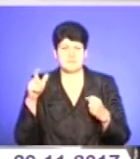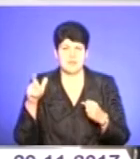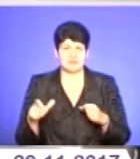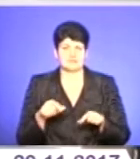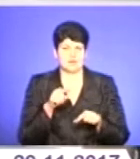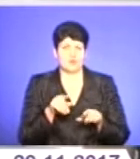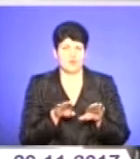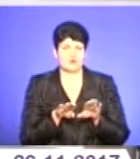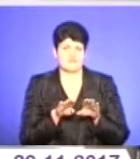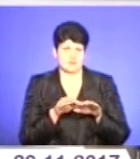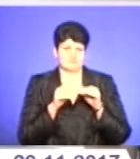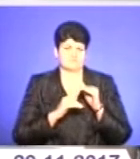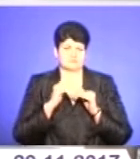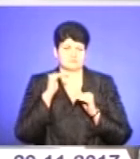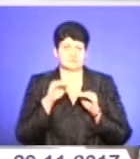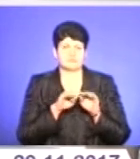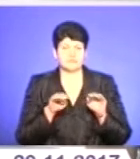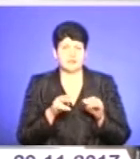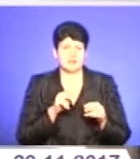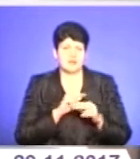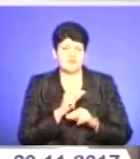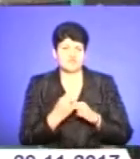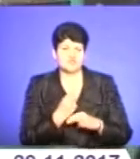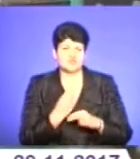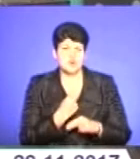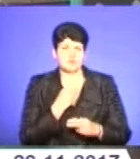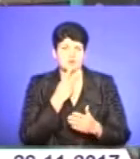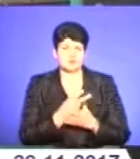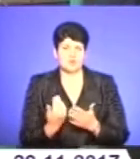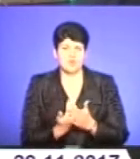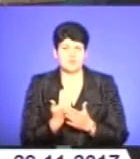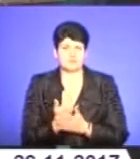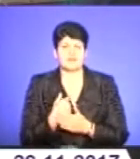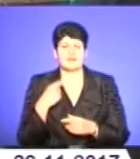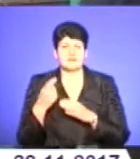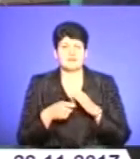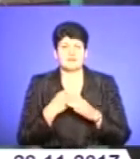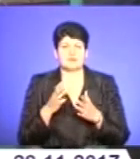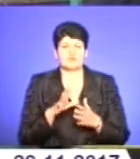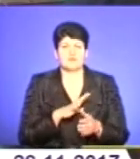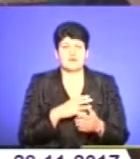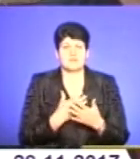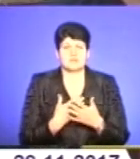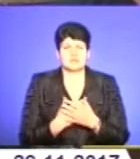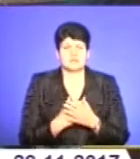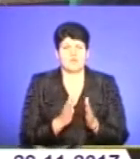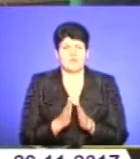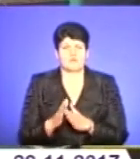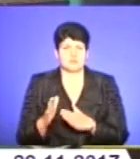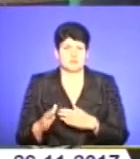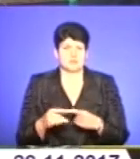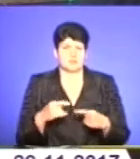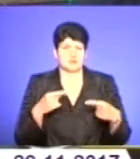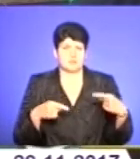щоб навчали, показували щось нове. Я дізнався, яка приблизно буває деколи поведінка суперників